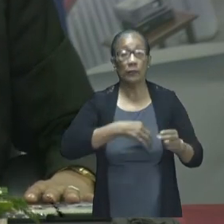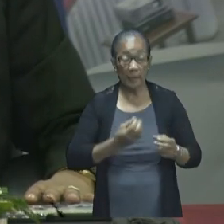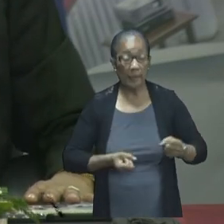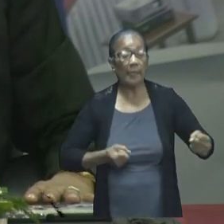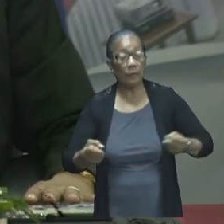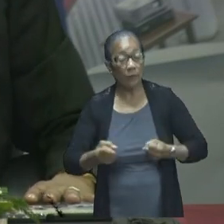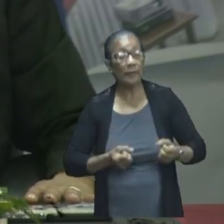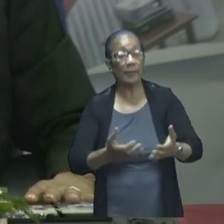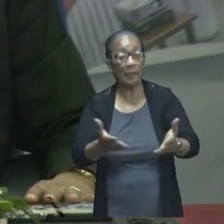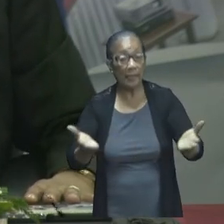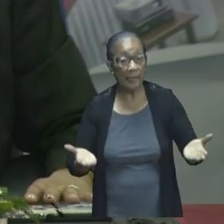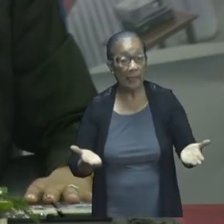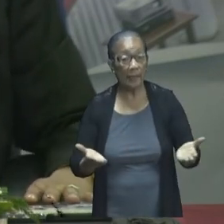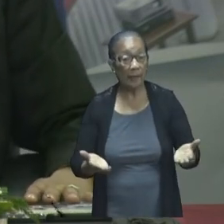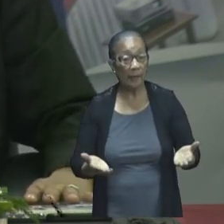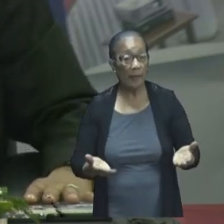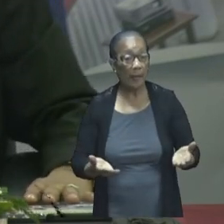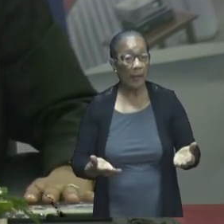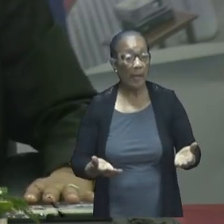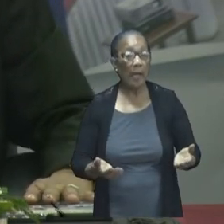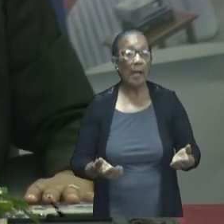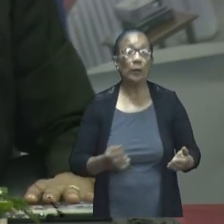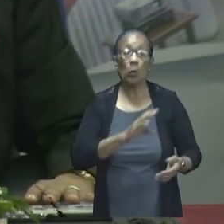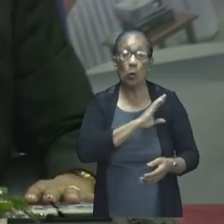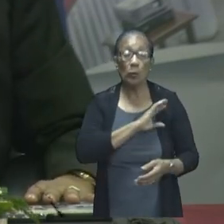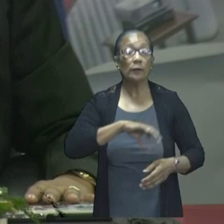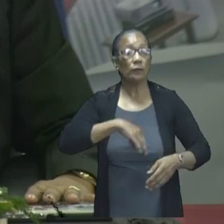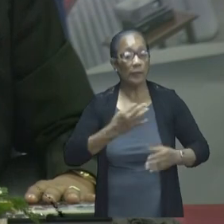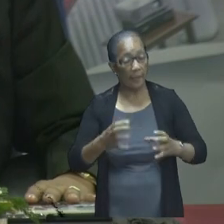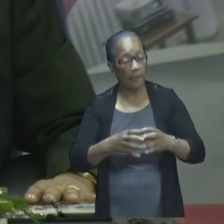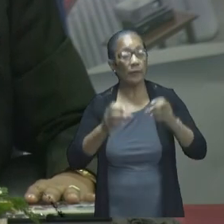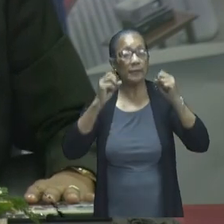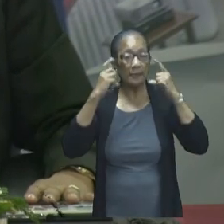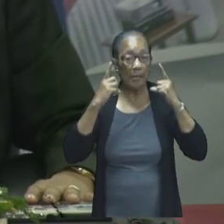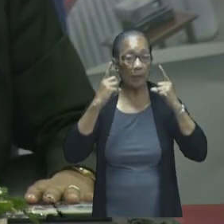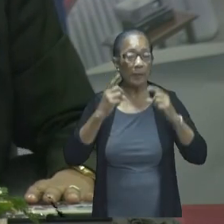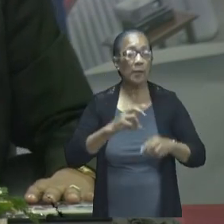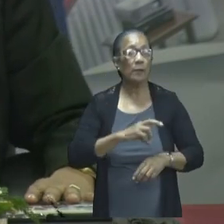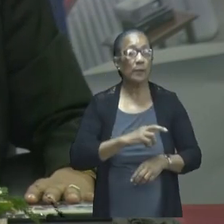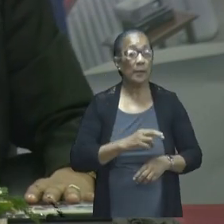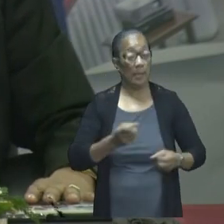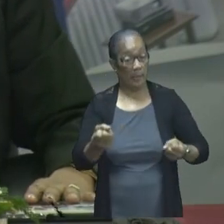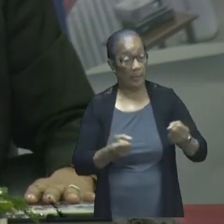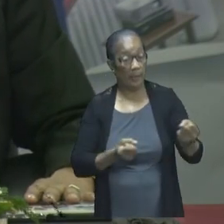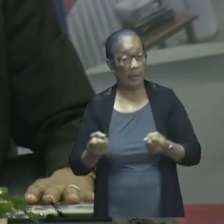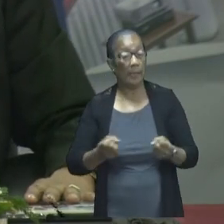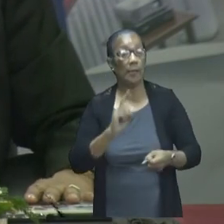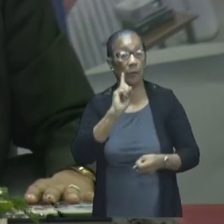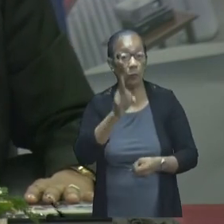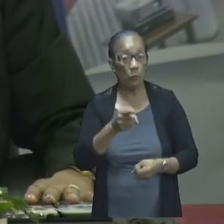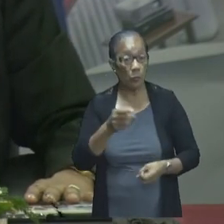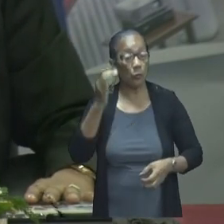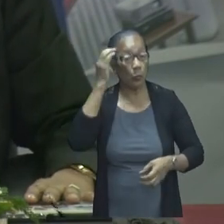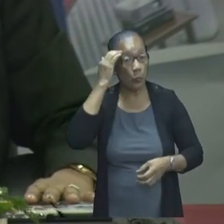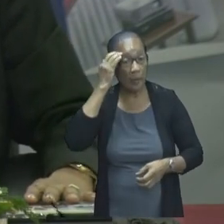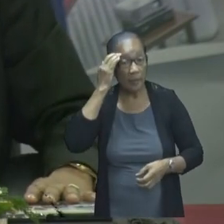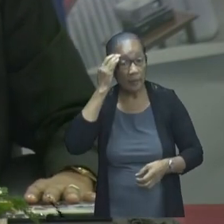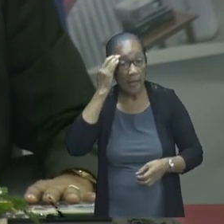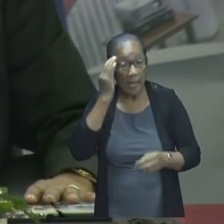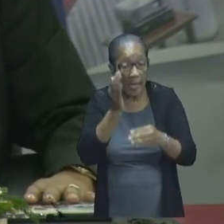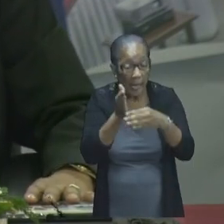regering heb je tevredenheid van die samenleven en wij moeten er voor zorgdragen dat daartussen er geen